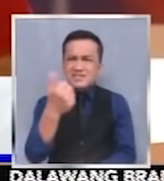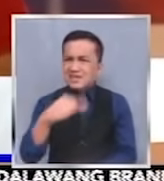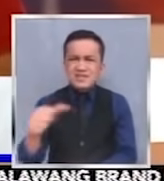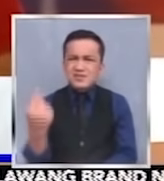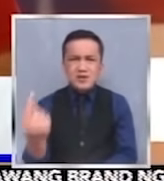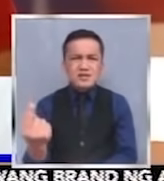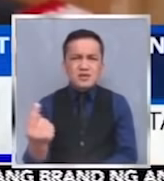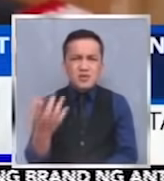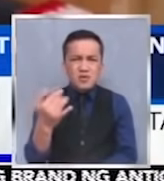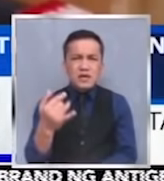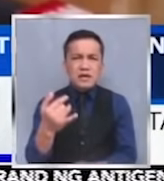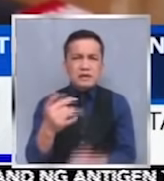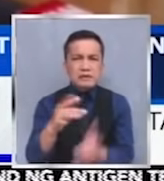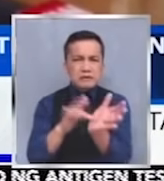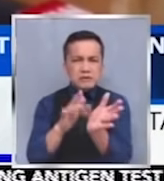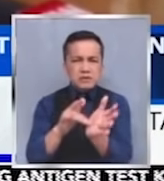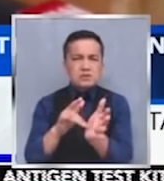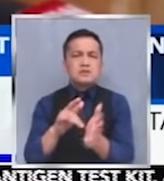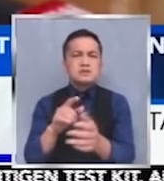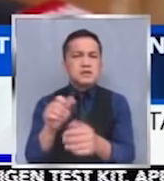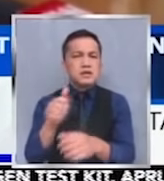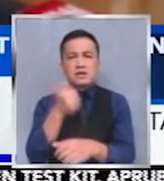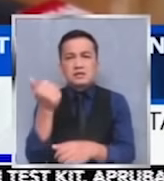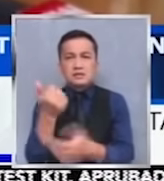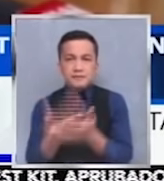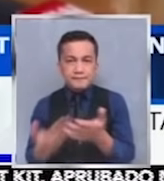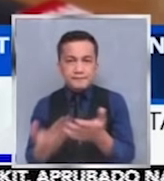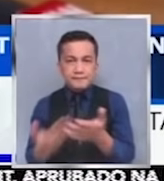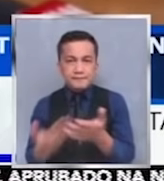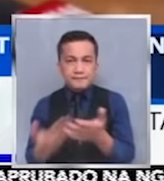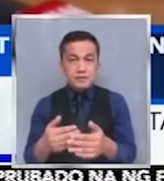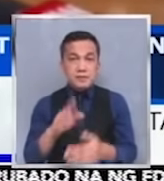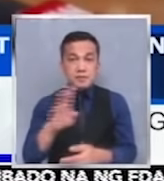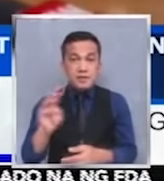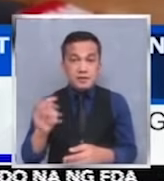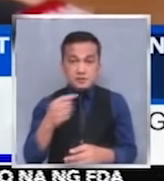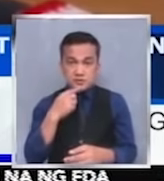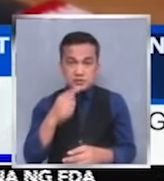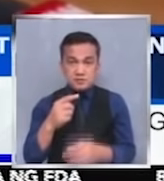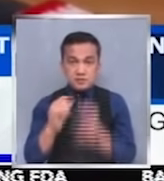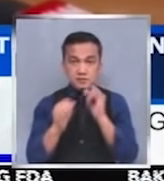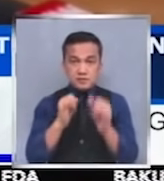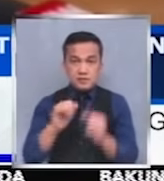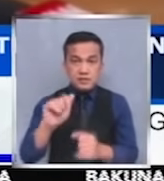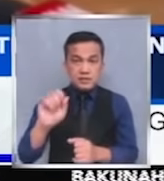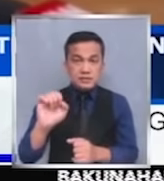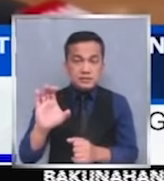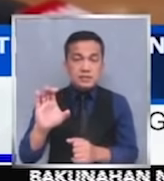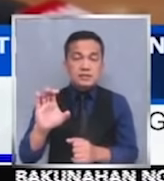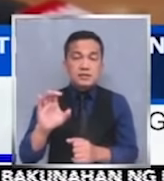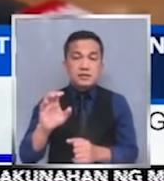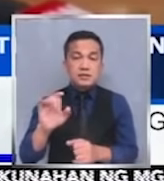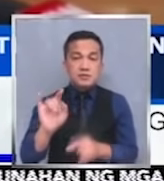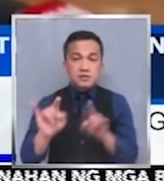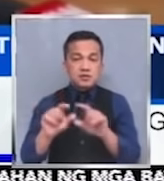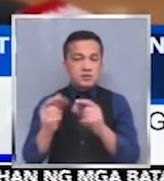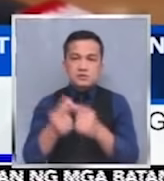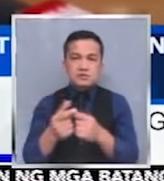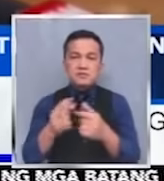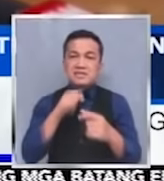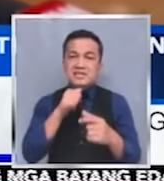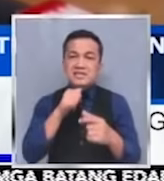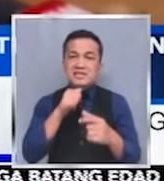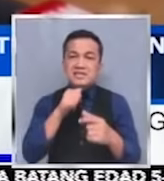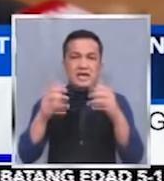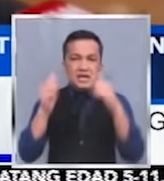gamitin sa ibang bagay. Nauna niyang sinabi sa panayam ng ALC Media Group na hindi siya pabor sa pagsasapubliko ng kanyang